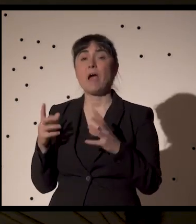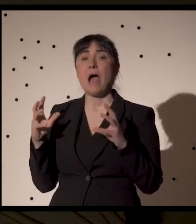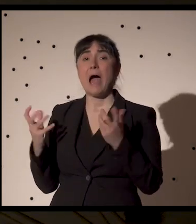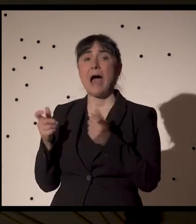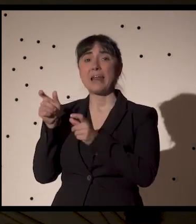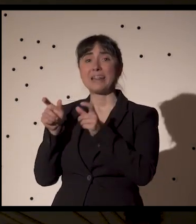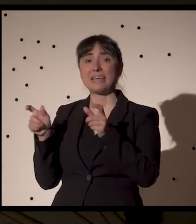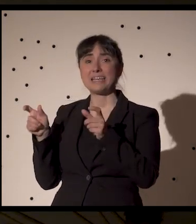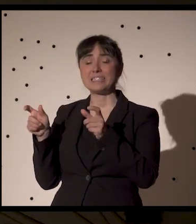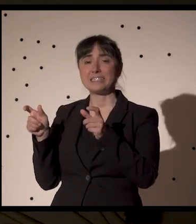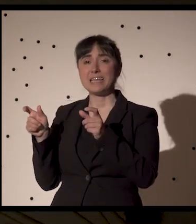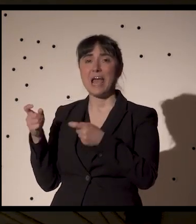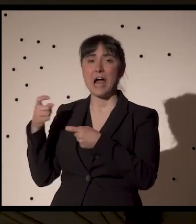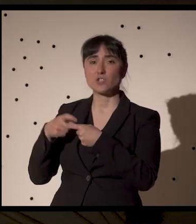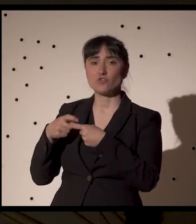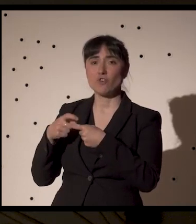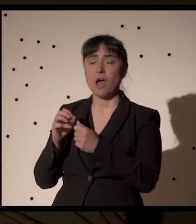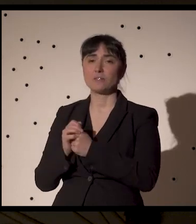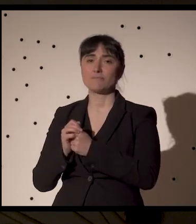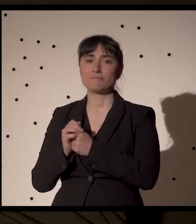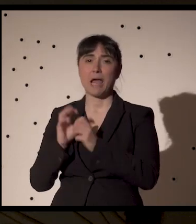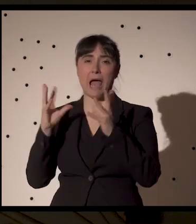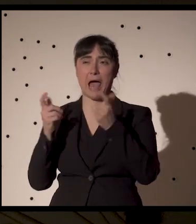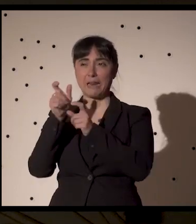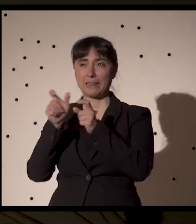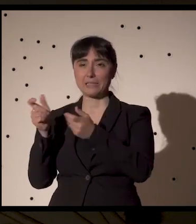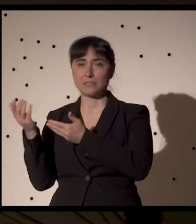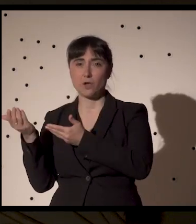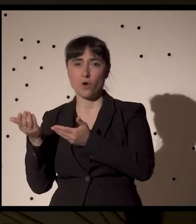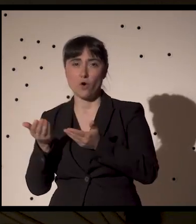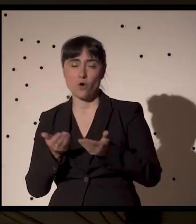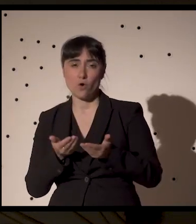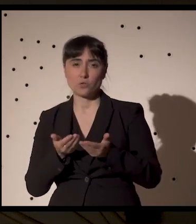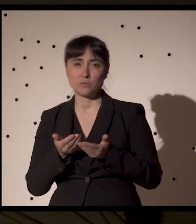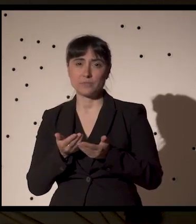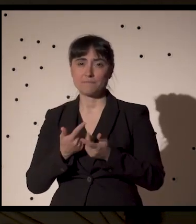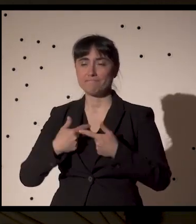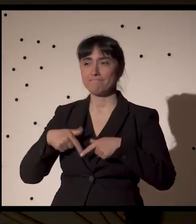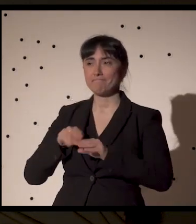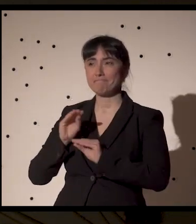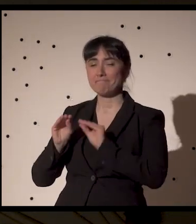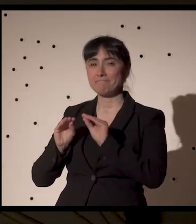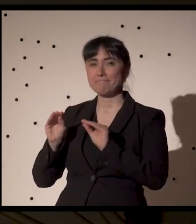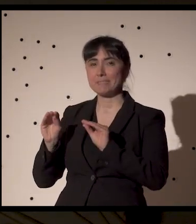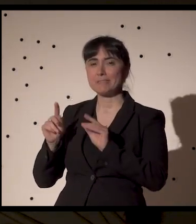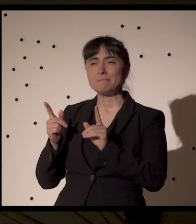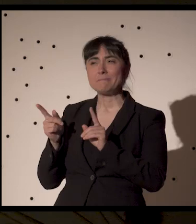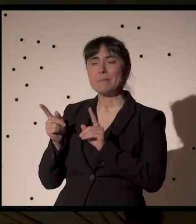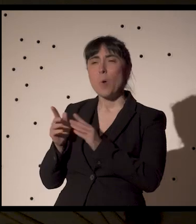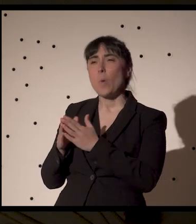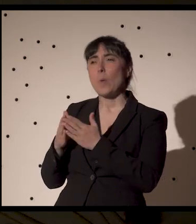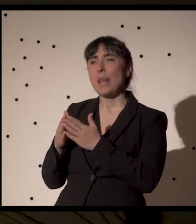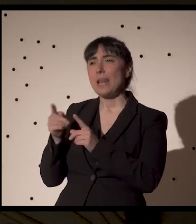prodotti ospiti della stagione di indicarci un libro che fosse stato particolarmente significativo